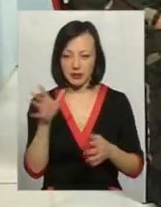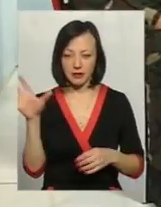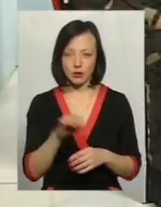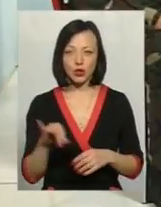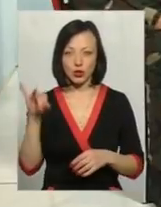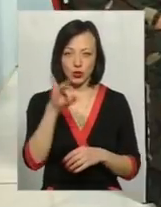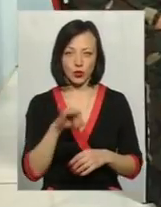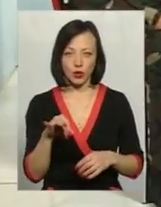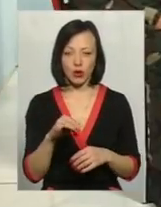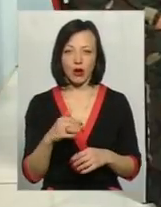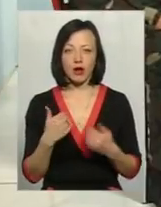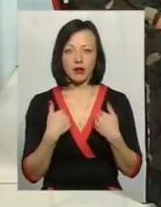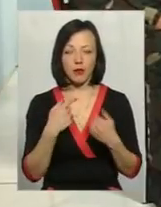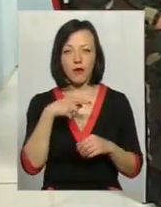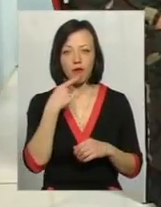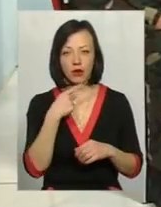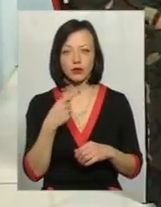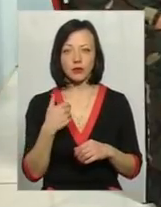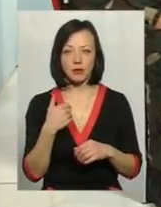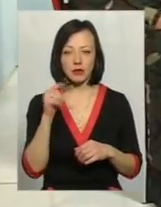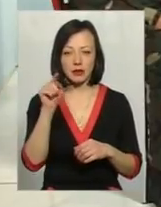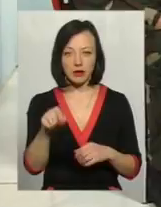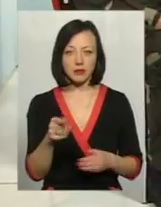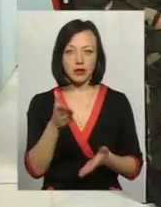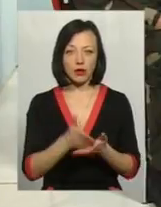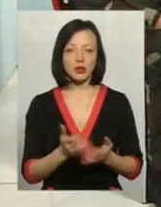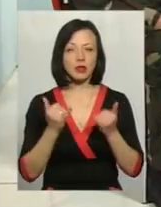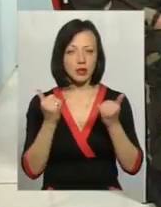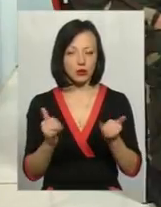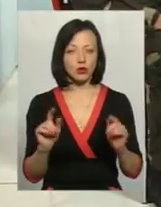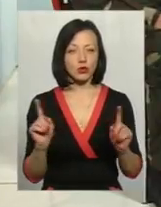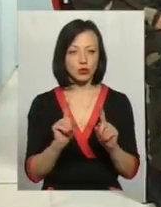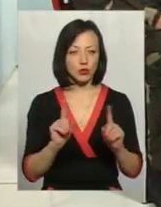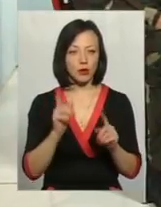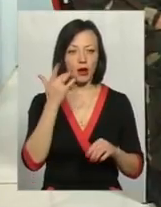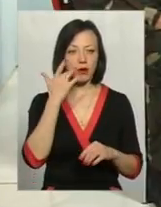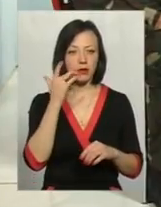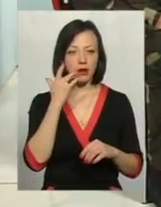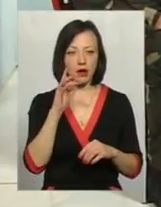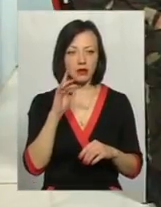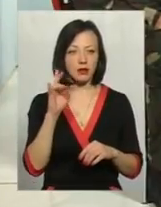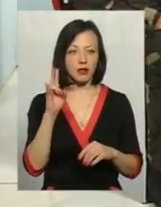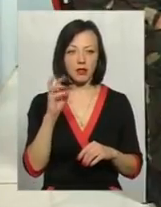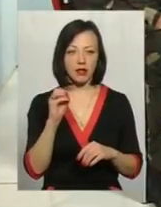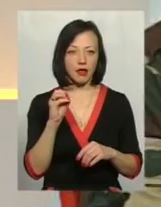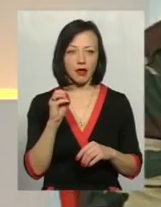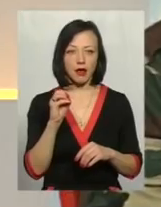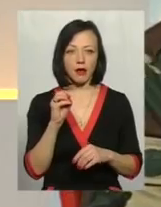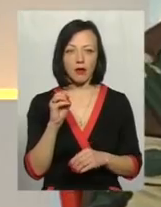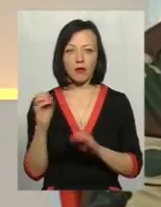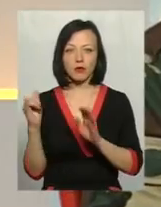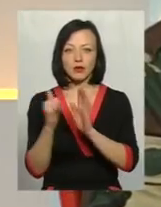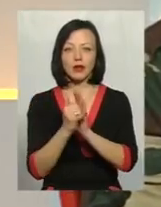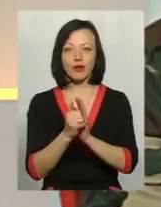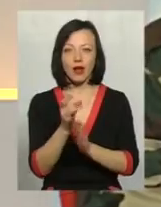Тобто нам говорили, що ми там знаходимося для того, щоб американці не поставили ракети біля наших